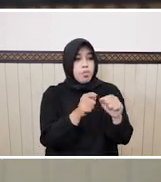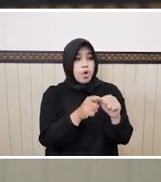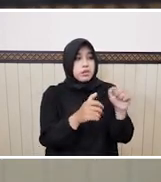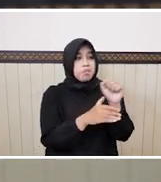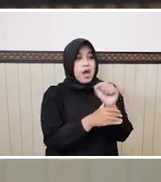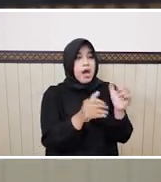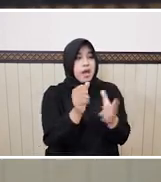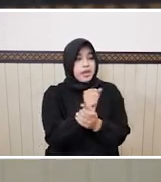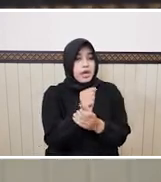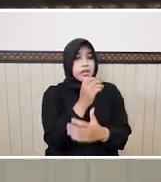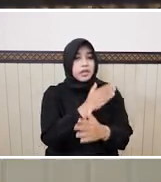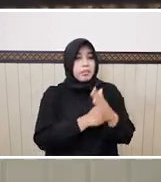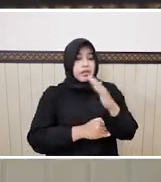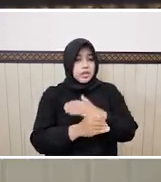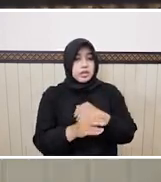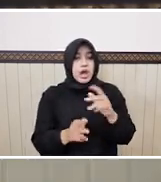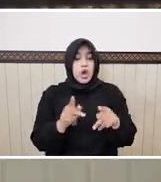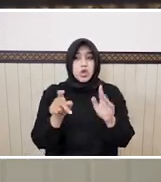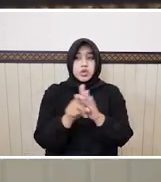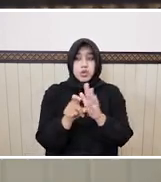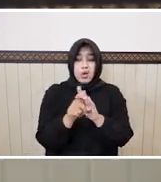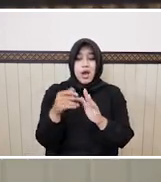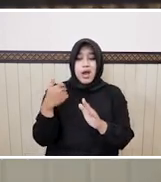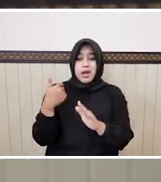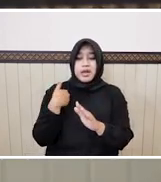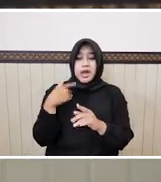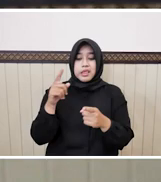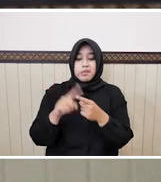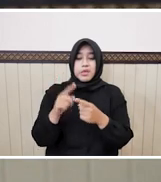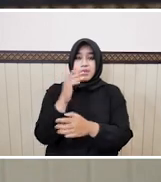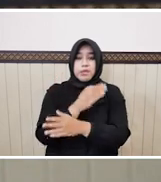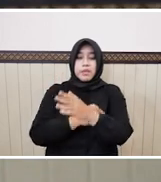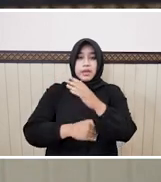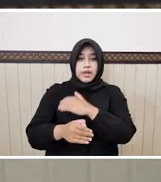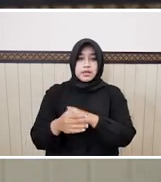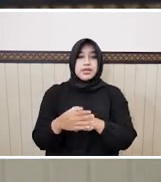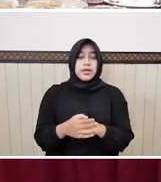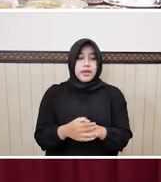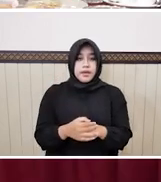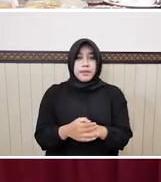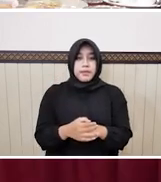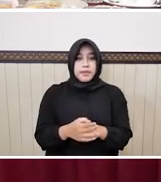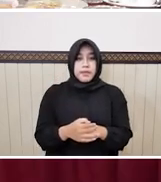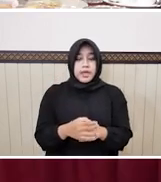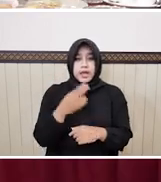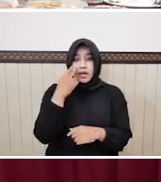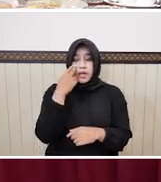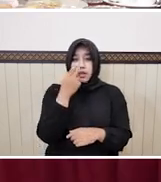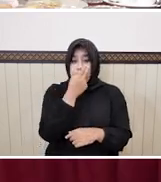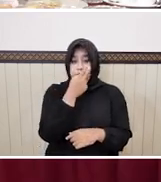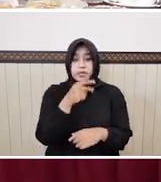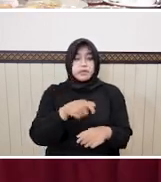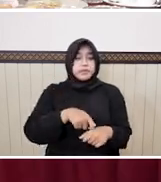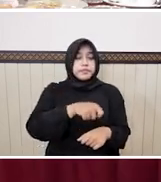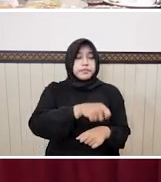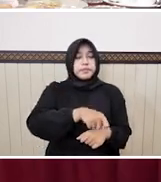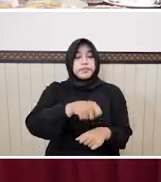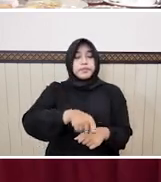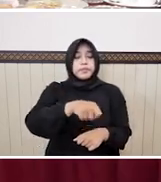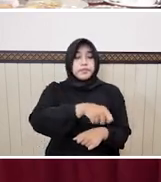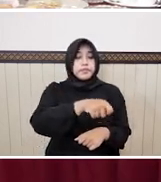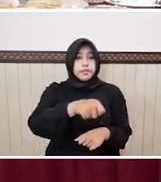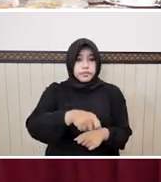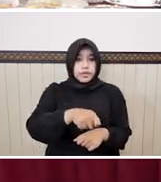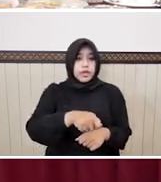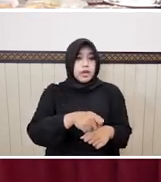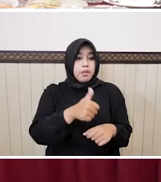seseorang ya kita bisa bayangkan kalau ada penyandang disabilitas Tool apa netra yang melewati jalan itu dia bisa